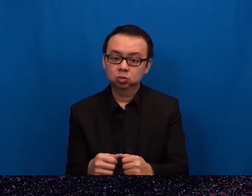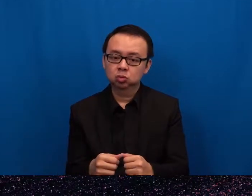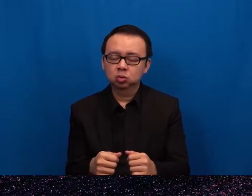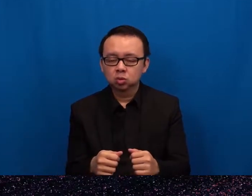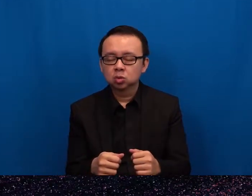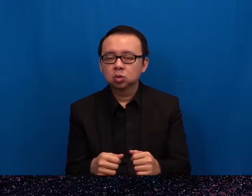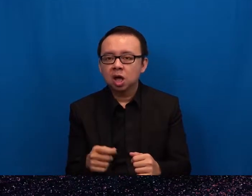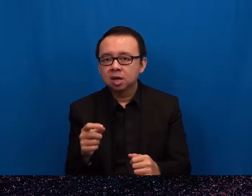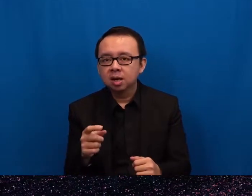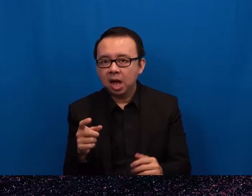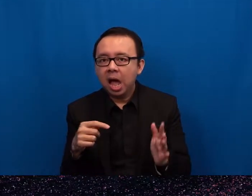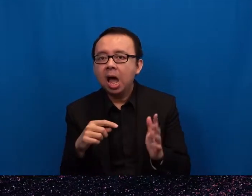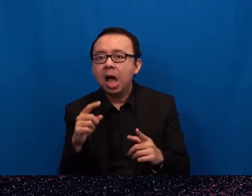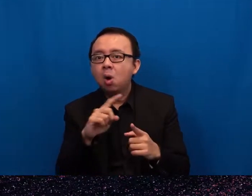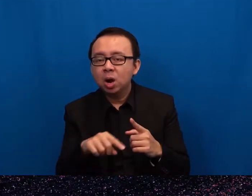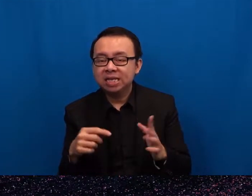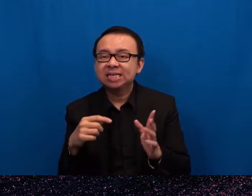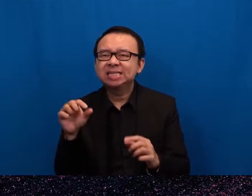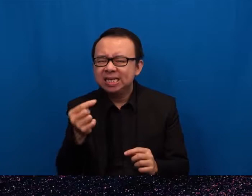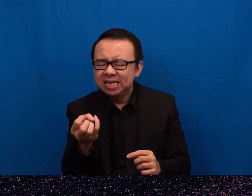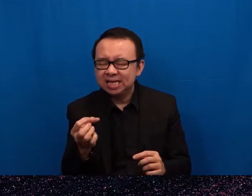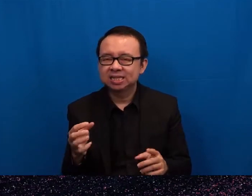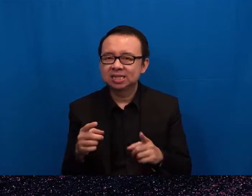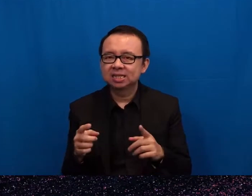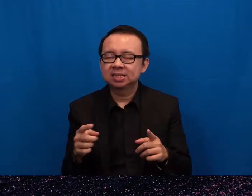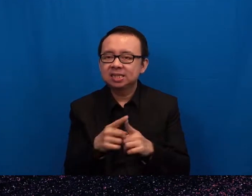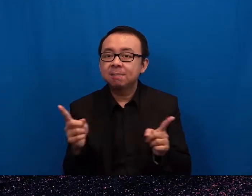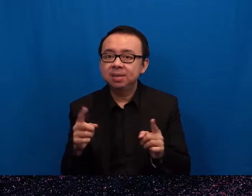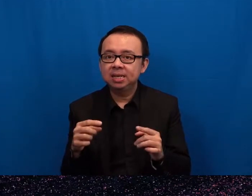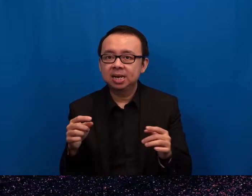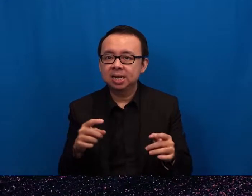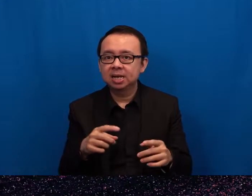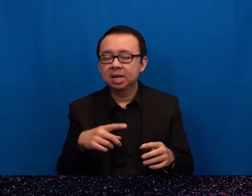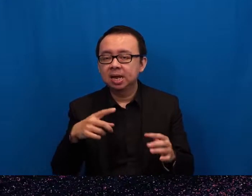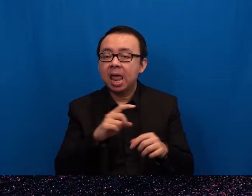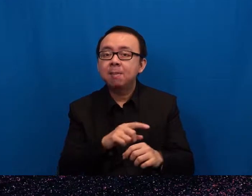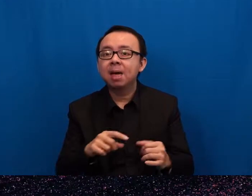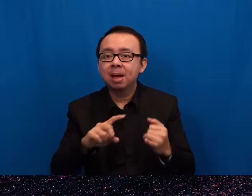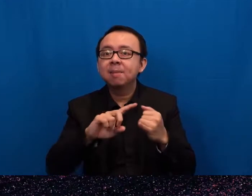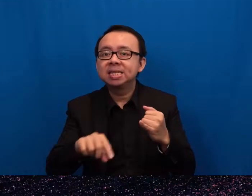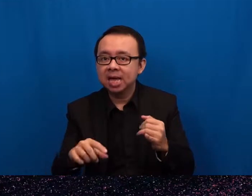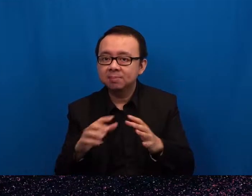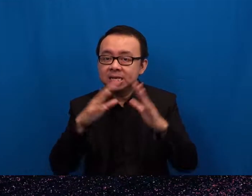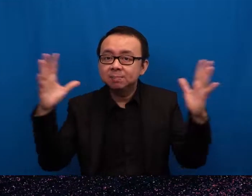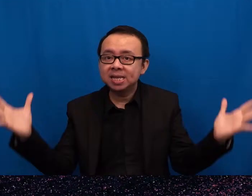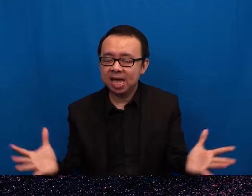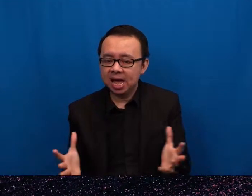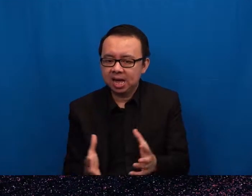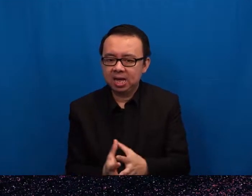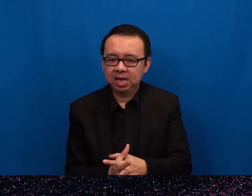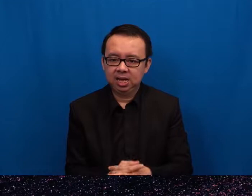jadi 600 orang. Tumbuh. Hal ini dilakukan 2 tahun lamanya. Ya, 2 tahun lamanya.